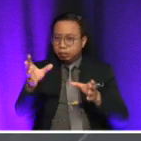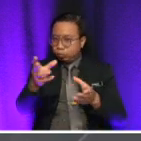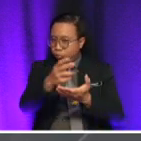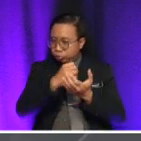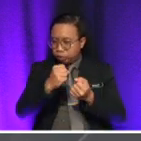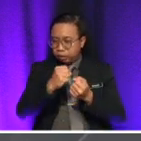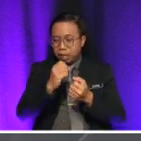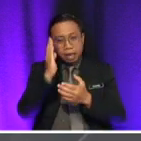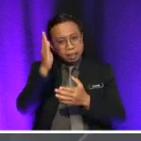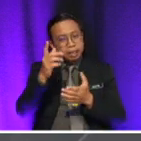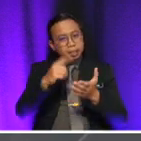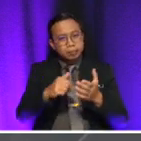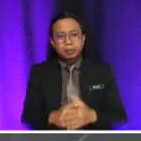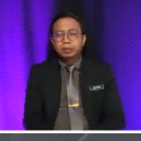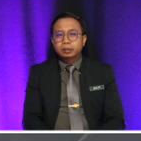akan